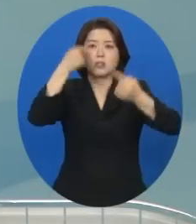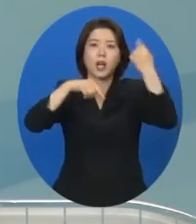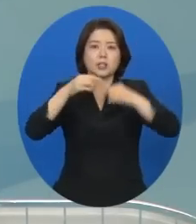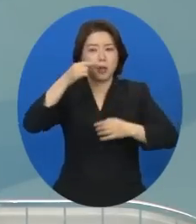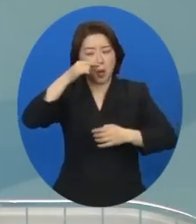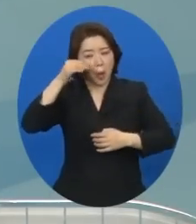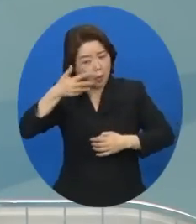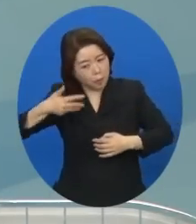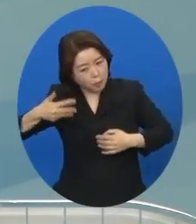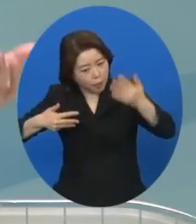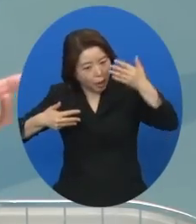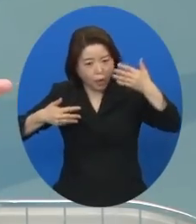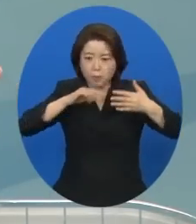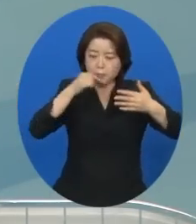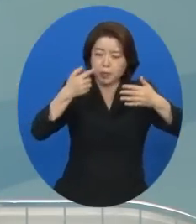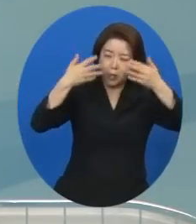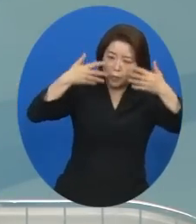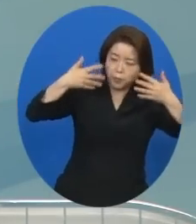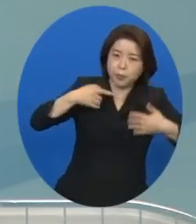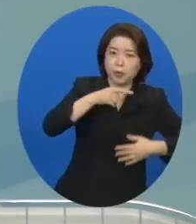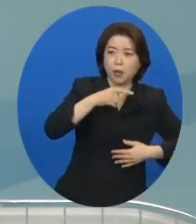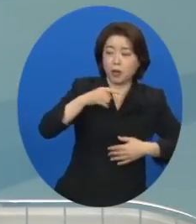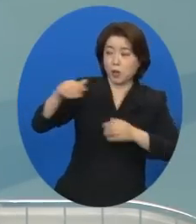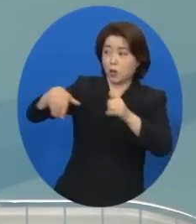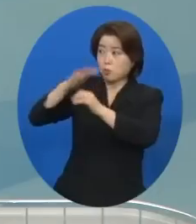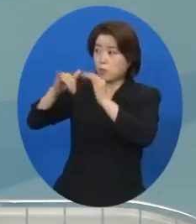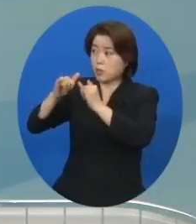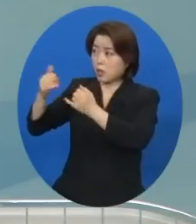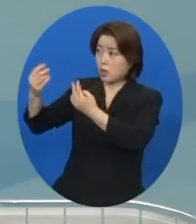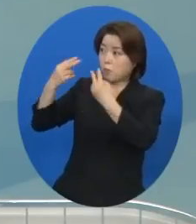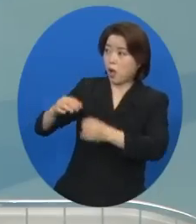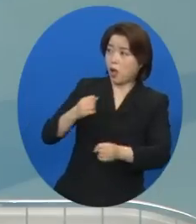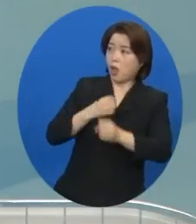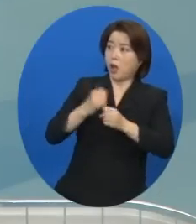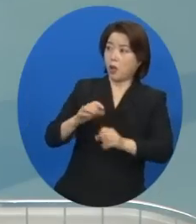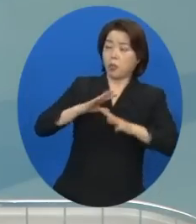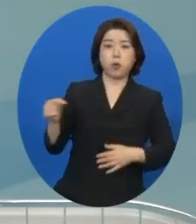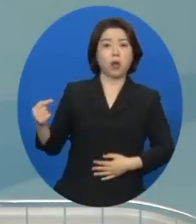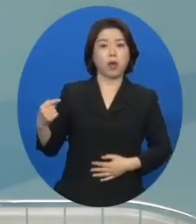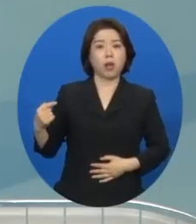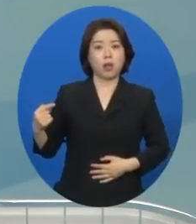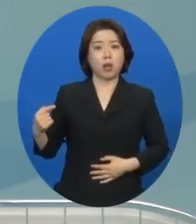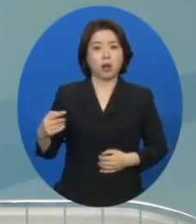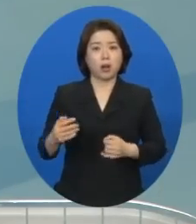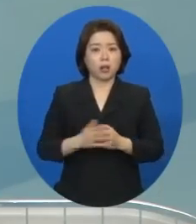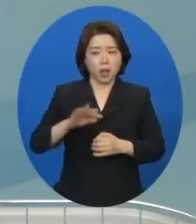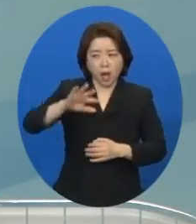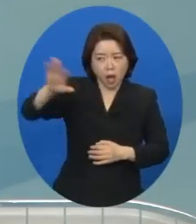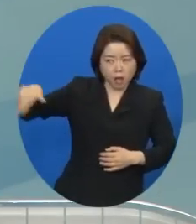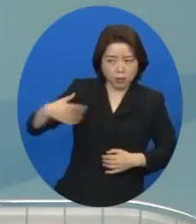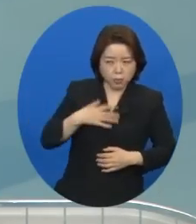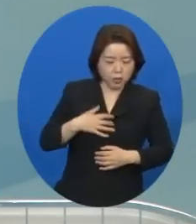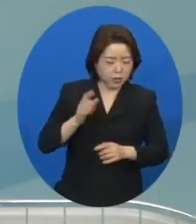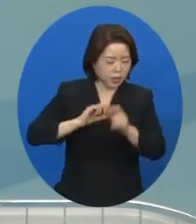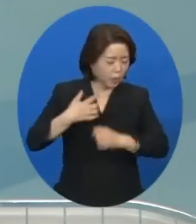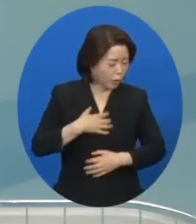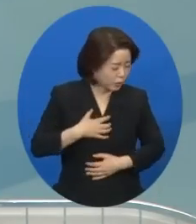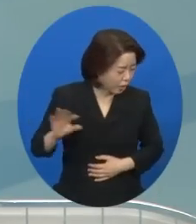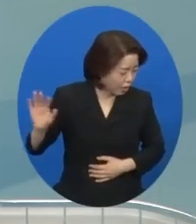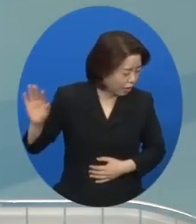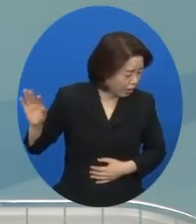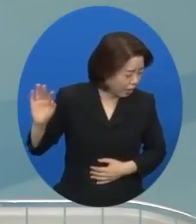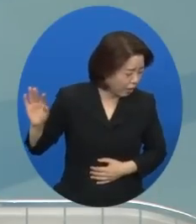막 피가 흐르니까 주변에 있는 분들이 얼마나 놀라고 당황스러워하는지 저는 그분들이 걱정하는 게 더